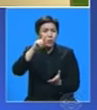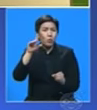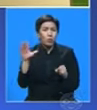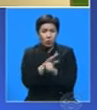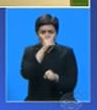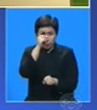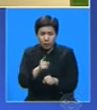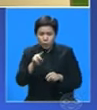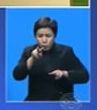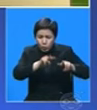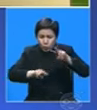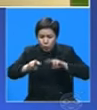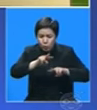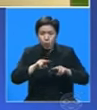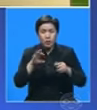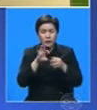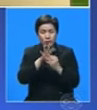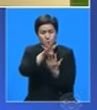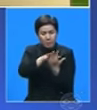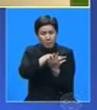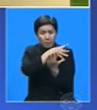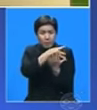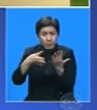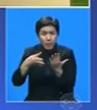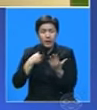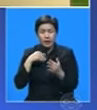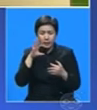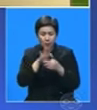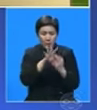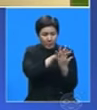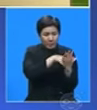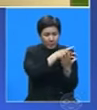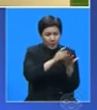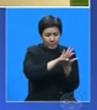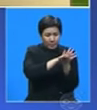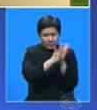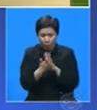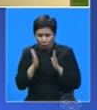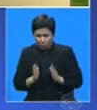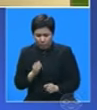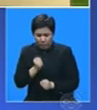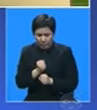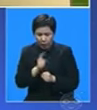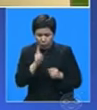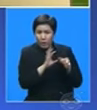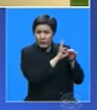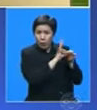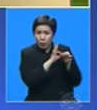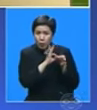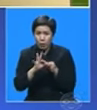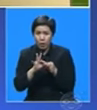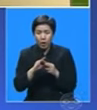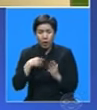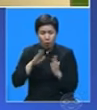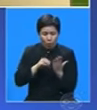การตรวจสอบความโปร่งใสทั้งในระดับนโยบายระดับนำนโยบายไปสู่การปฏิบัติและผู้ปฏิบัตินะครับต้องสอดคล้องกันทั้งส่วนกลาง